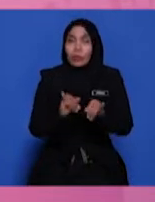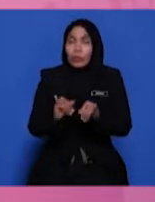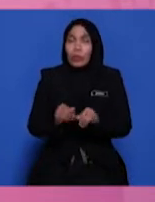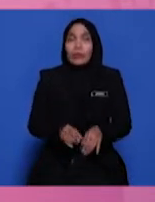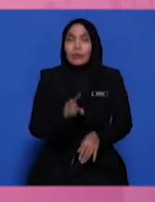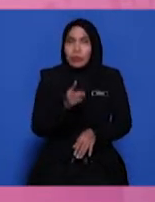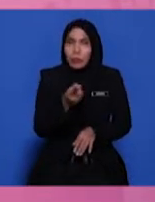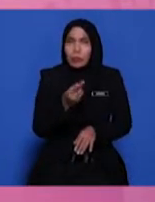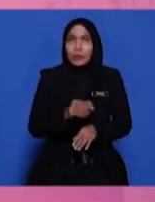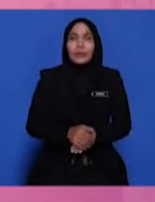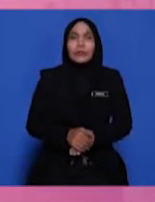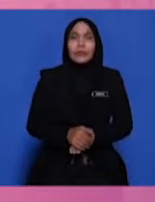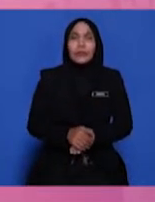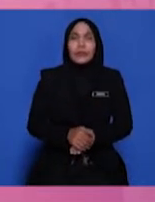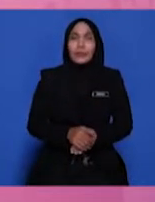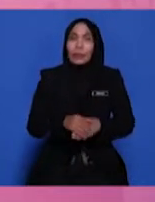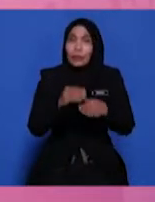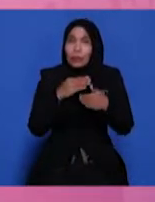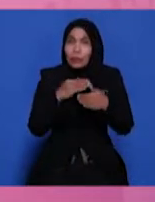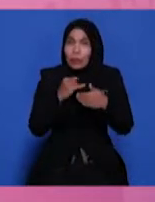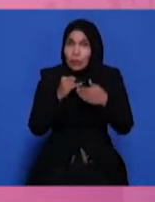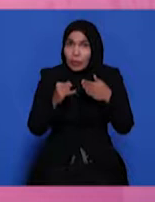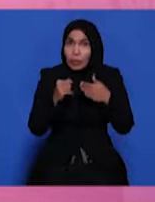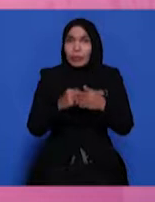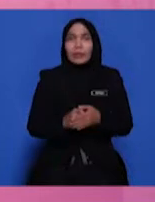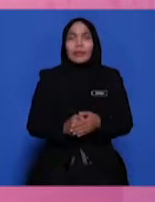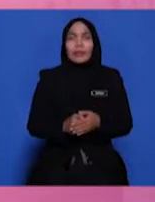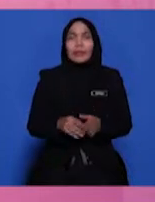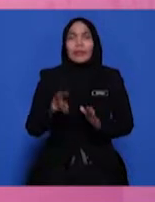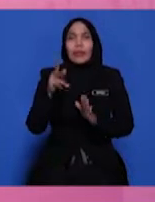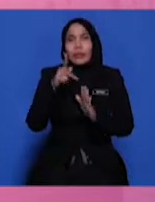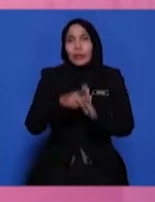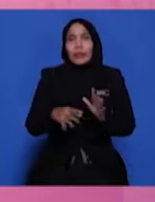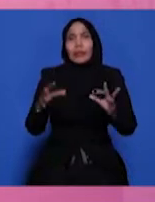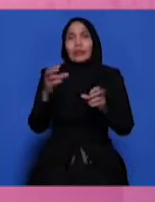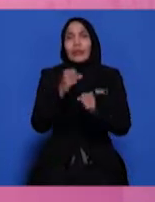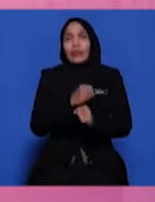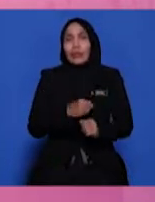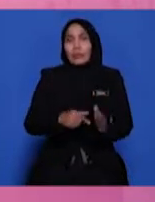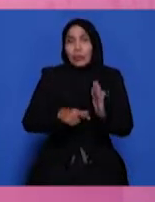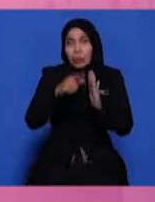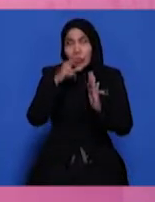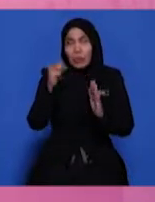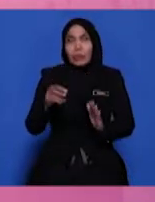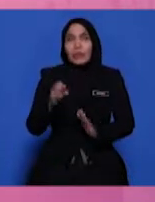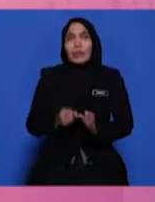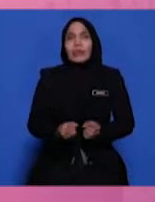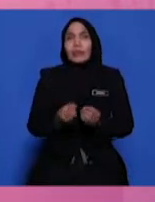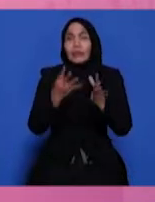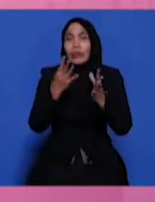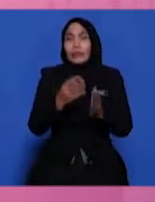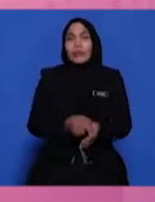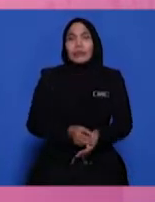tunai sebenar tertulis pendapatan lebihan sebanyak RM450. Jumlah ini